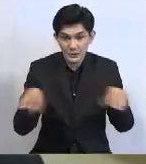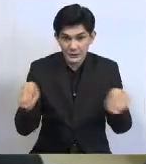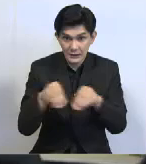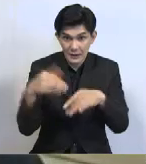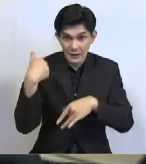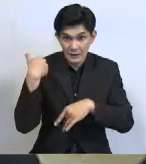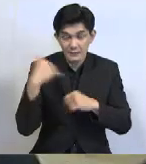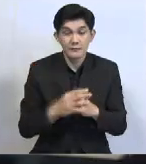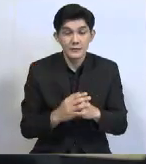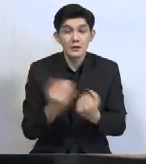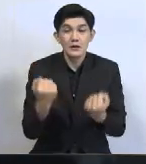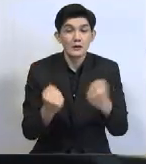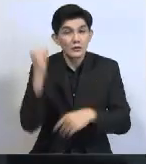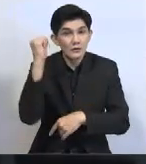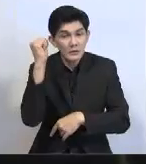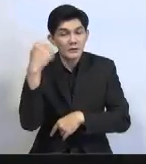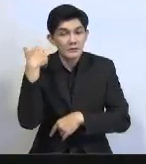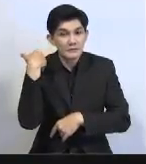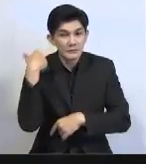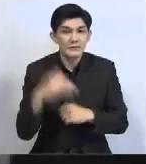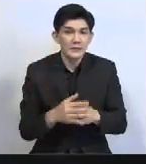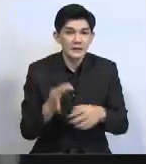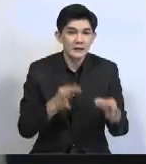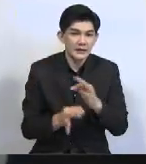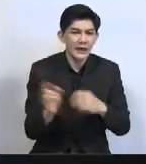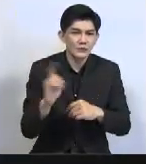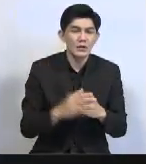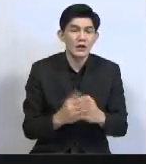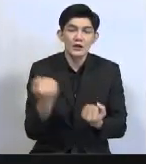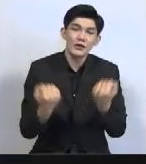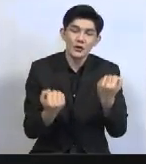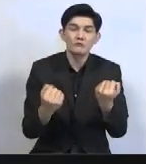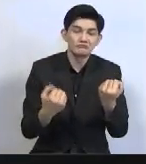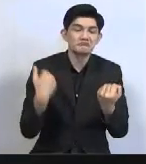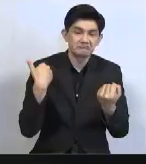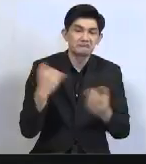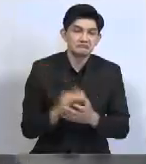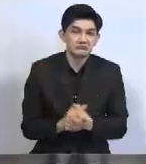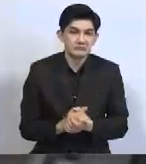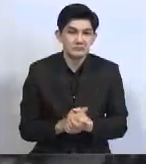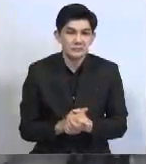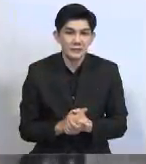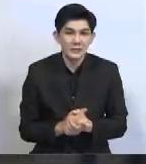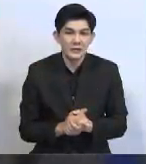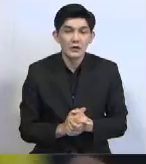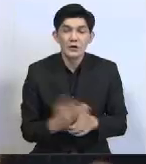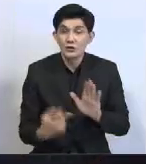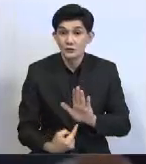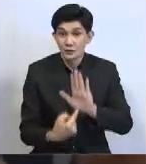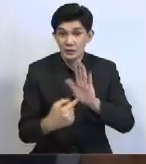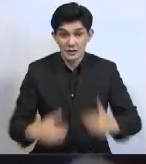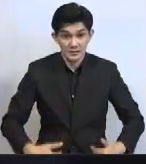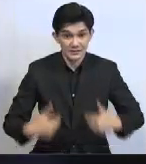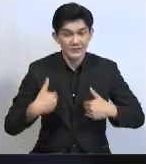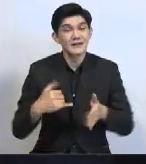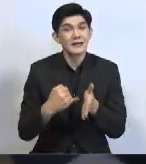ถ์และเดินทางโดยรถสาธารณะแทนสิ่งอำนวยความสะดวกที่ทางสำนักวาติกันจัดให้ด้วยแบบอย่างการใช้ชีวิตอย่างส